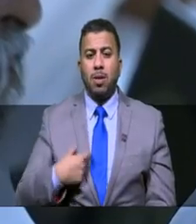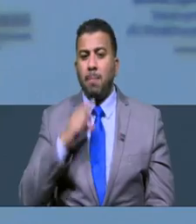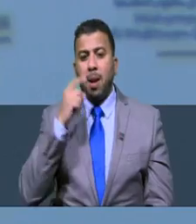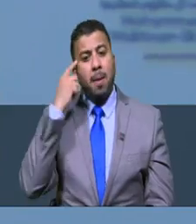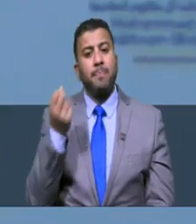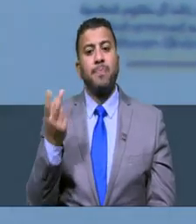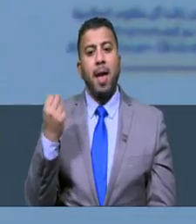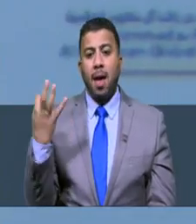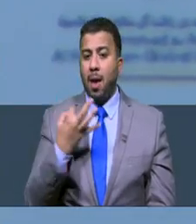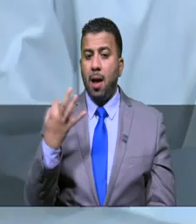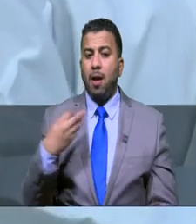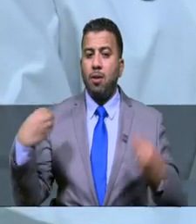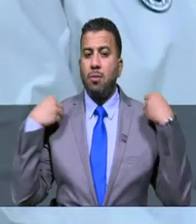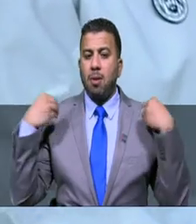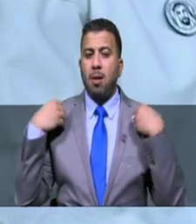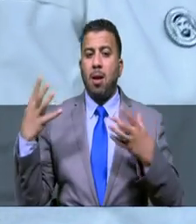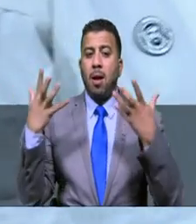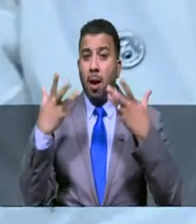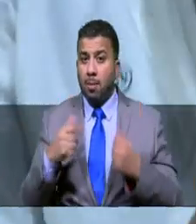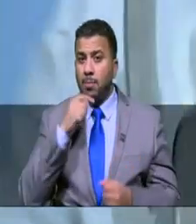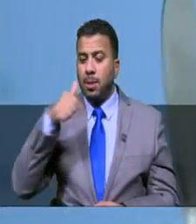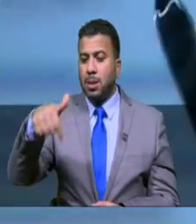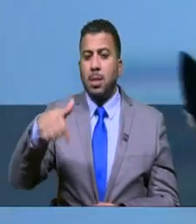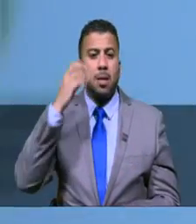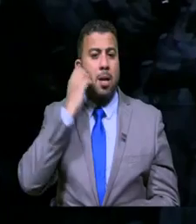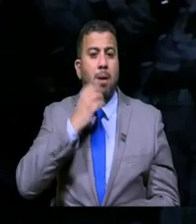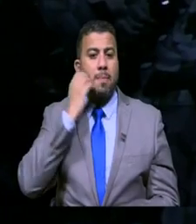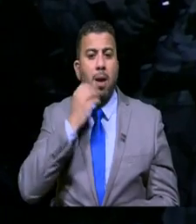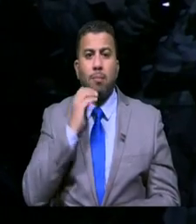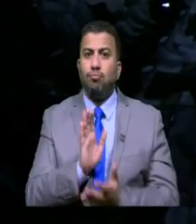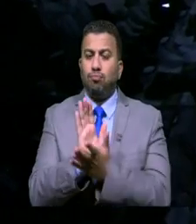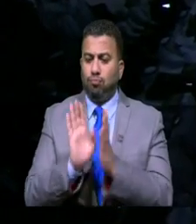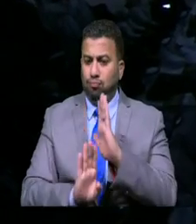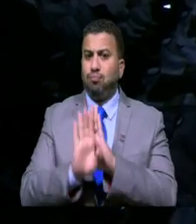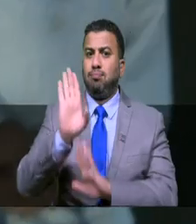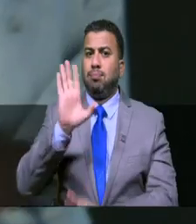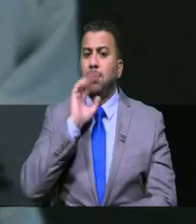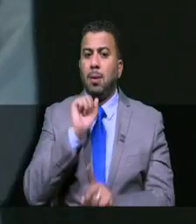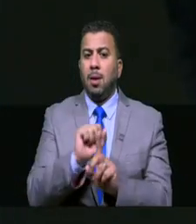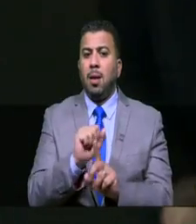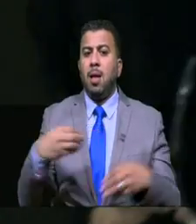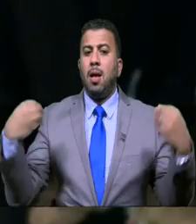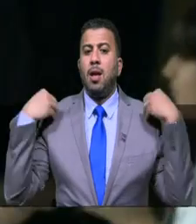للإبداع الرياضي، بتكريم 6 من الرياضيين الإماراتيين الواعدين ضمن